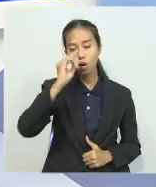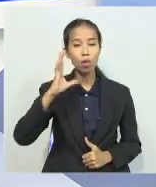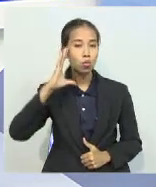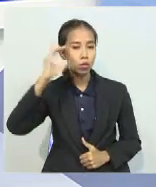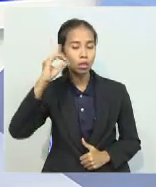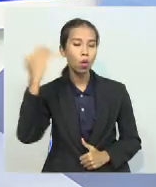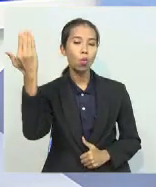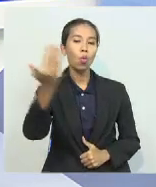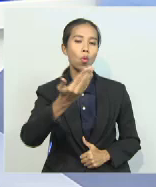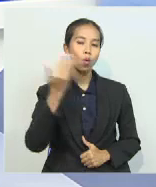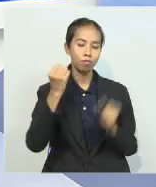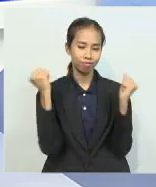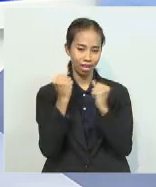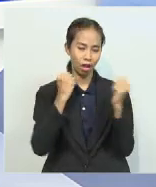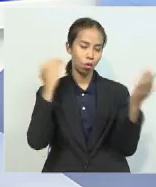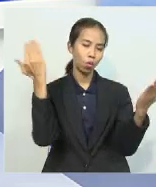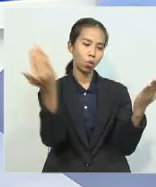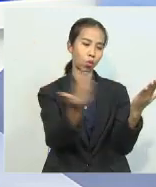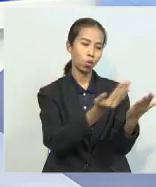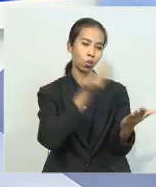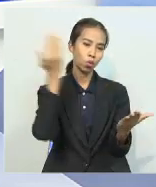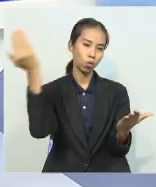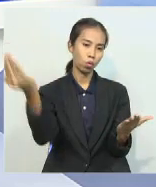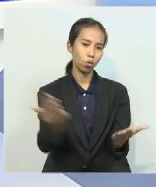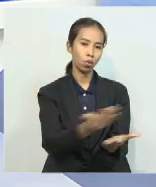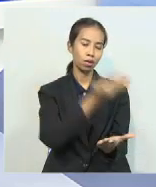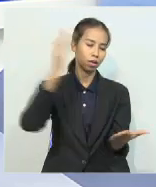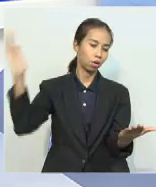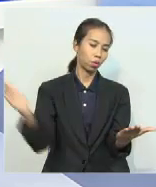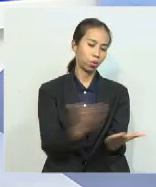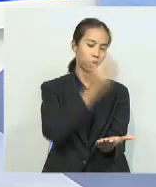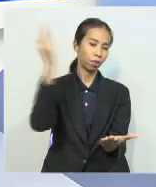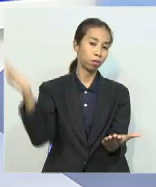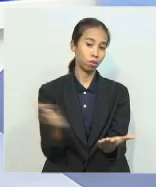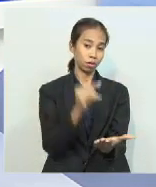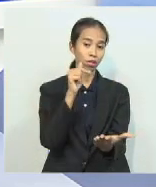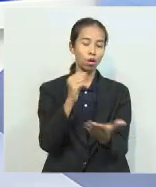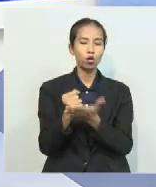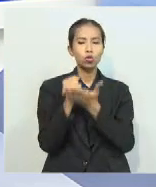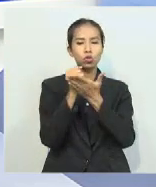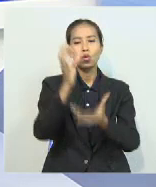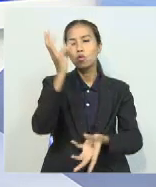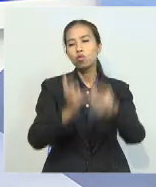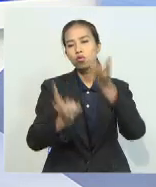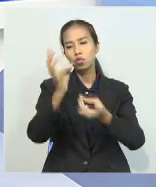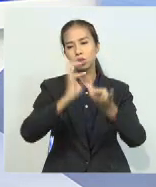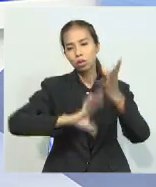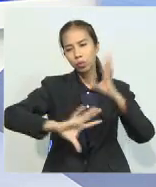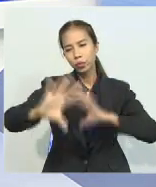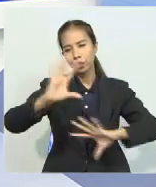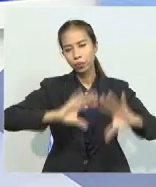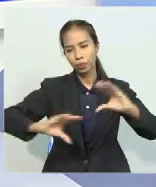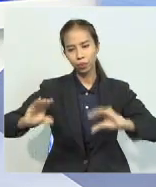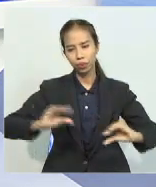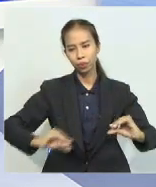นาวเข้ามาอากาศก็จะเย็นลงไปแล้วก็มีลมมาพัดนะทำให้เรื่องของฝุ่นละ อองที่หลายคนกังวลใจเนี่ยน่าจะคลี่คล